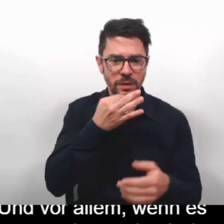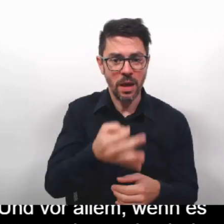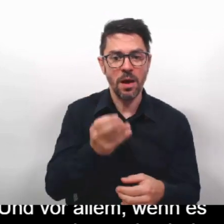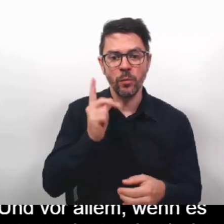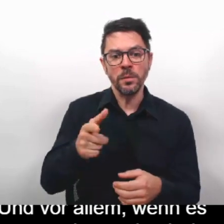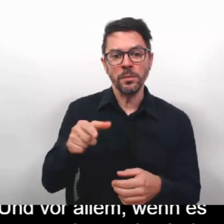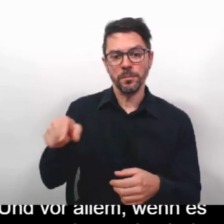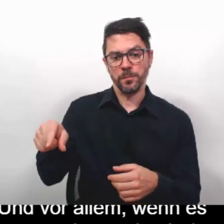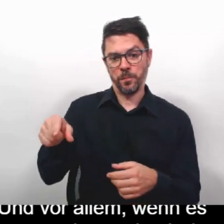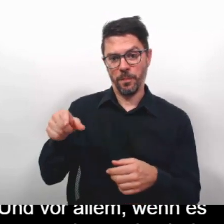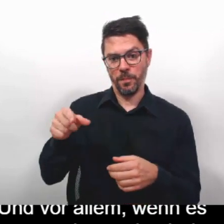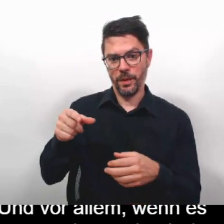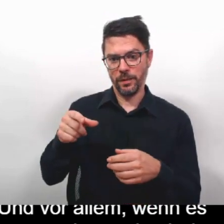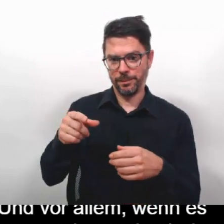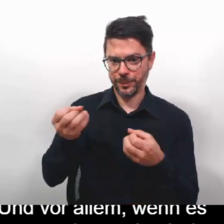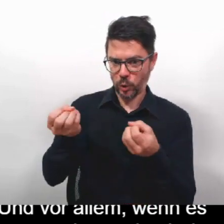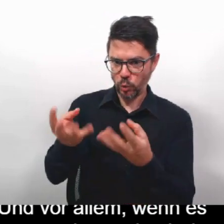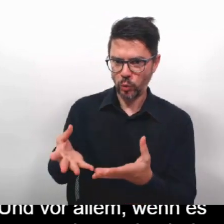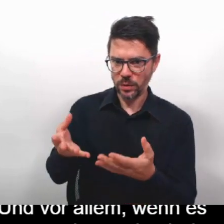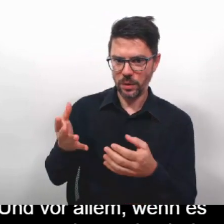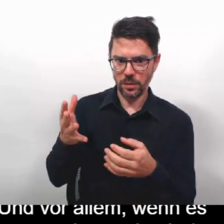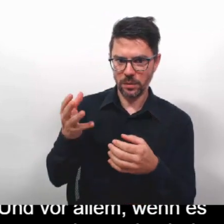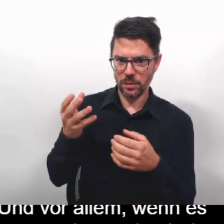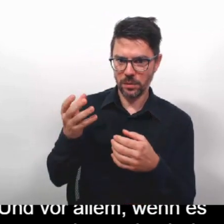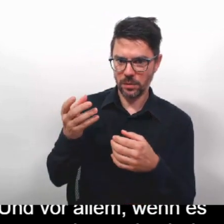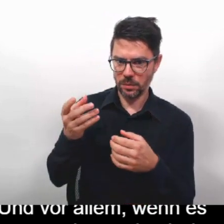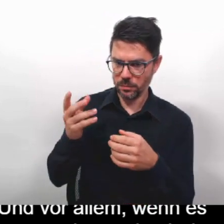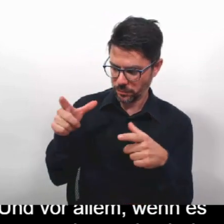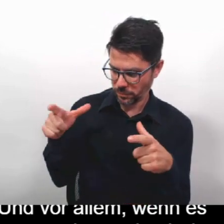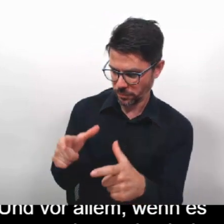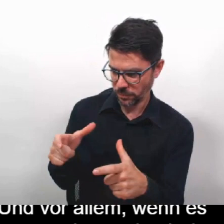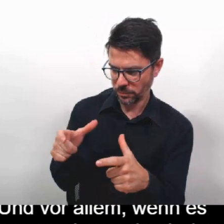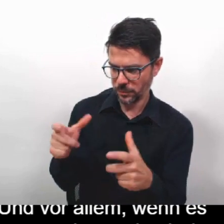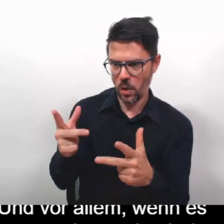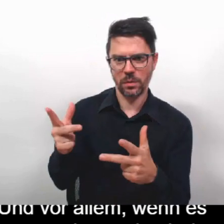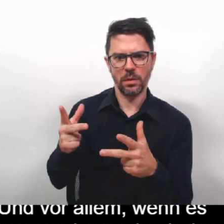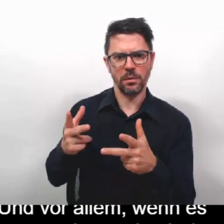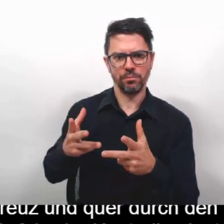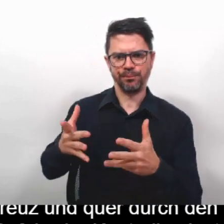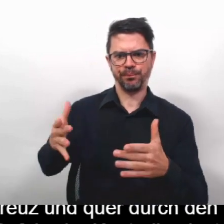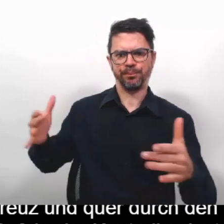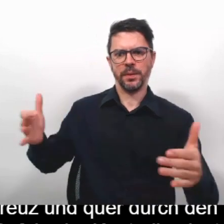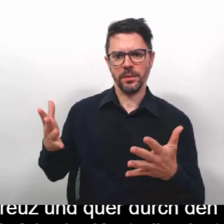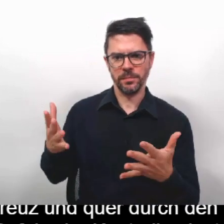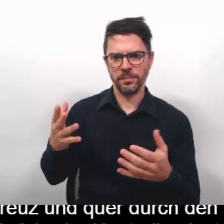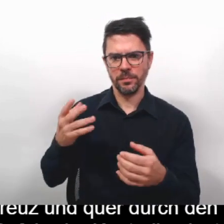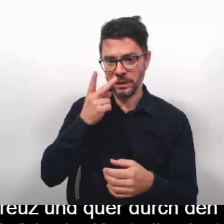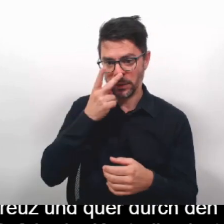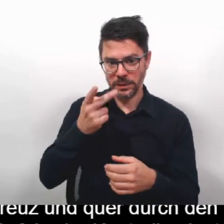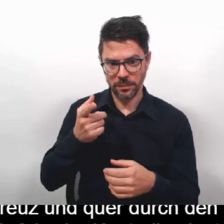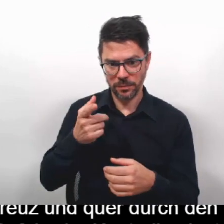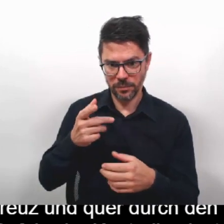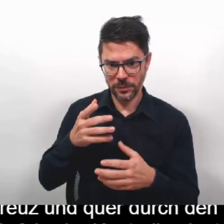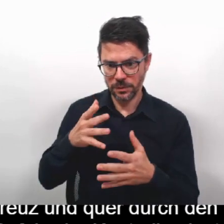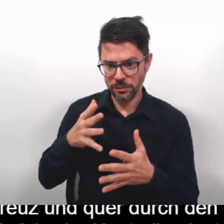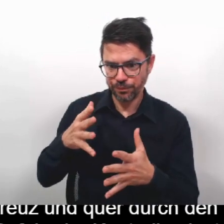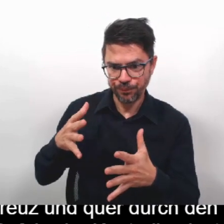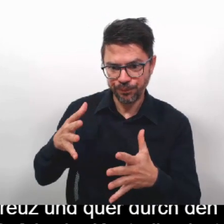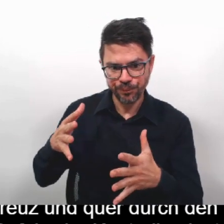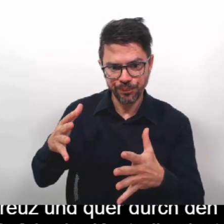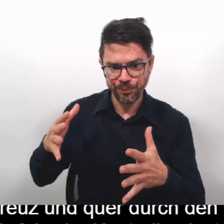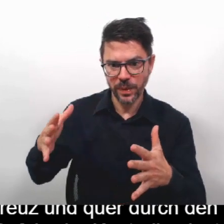Herr Herrmann, habe mal drei Fragen zum Thema Corona. Sie haben ja die Nachverfolgung und deren Wichtigkeit betont.